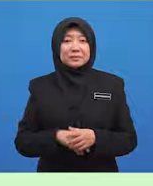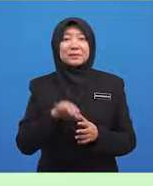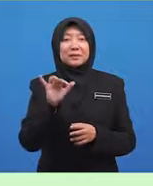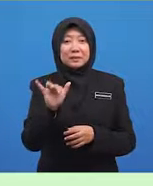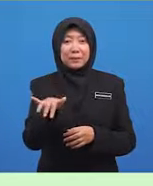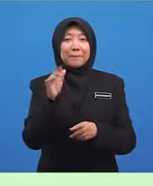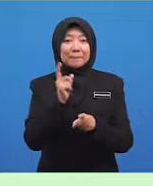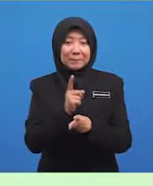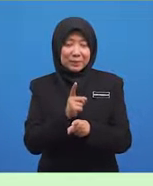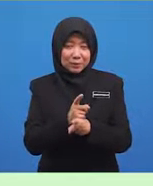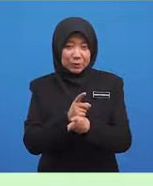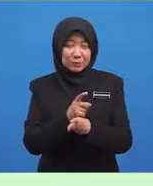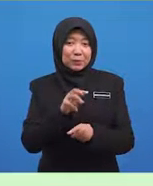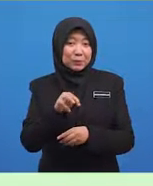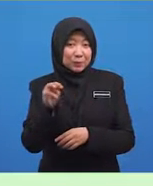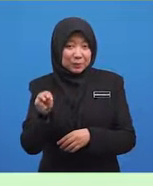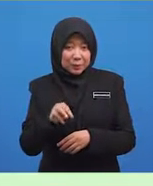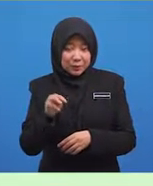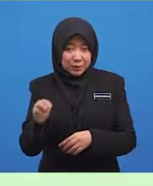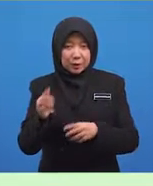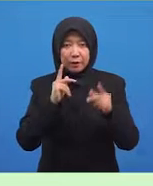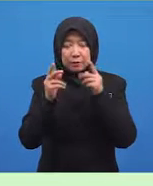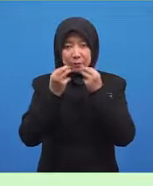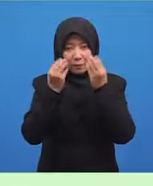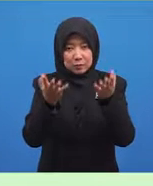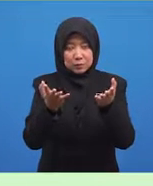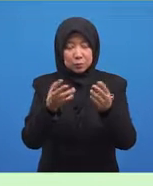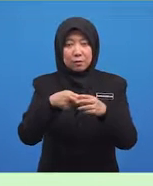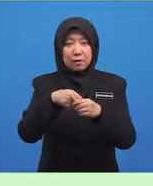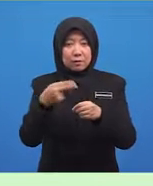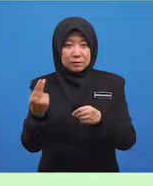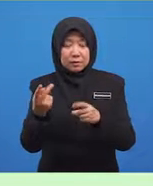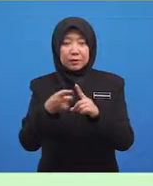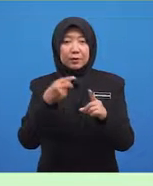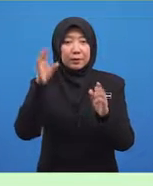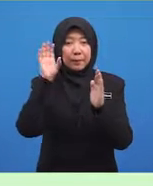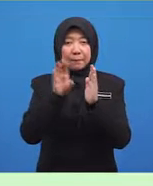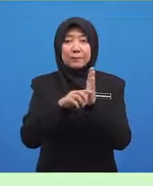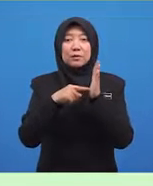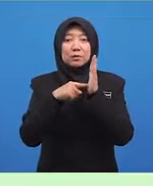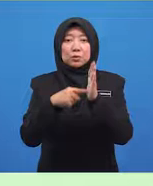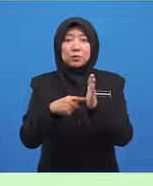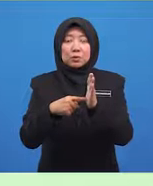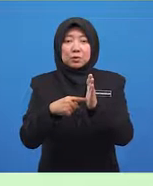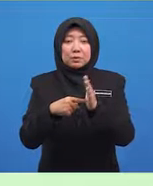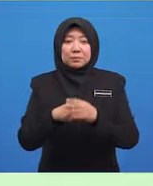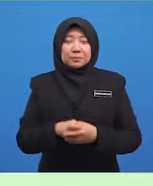Ya, betul murid-murid. Kata majmuk yang terhasil daripada gambar yang ditunjukkan